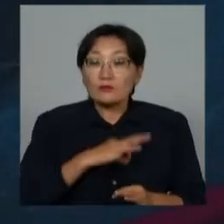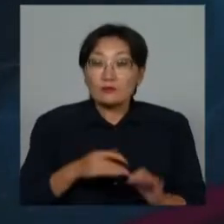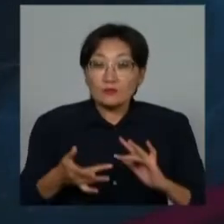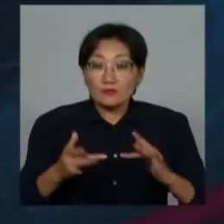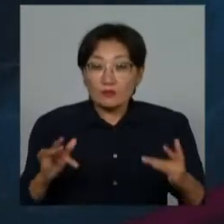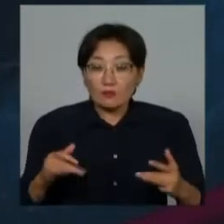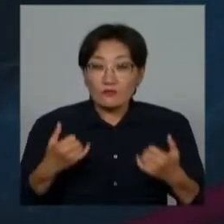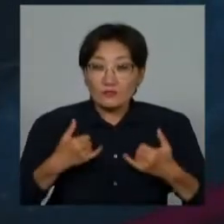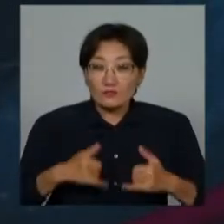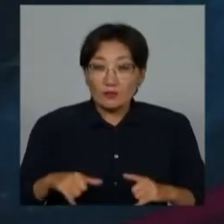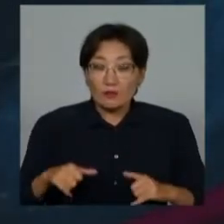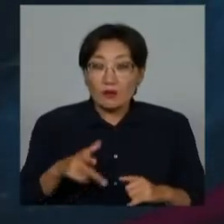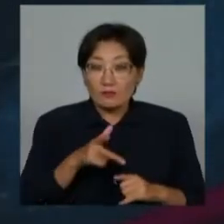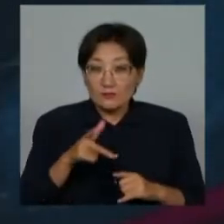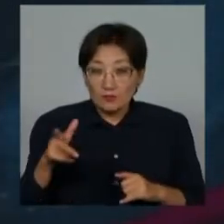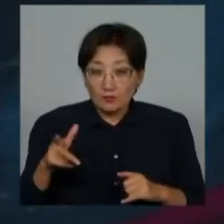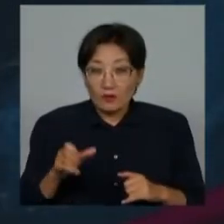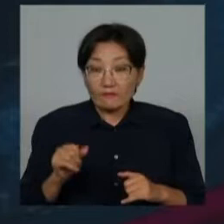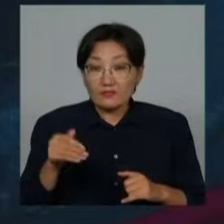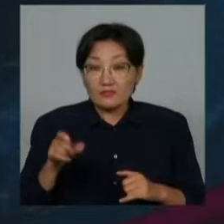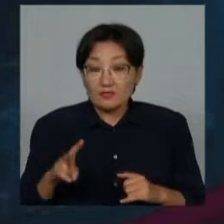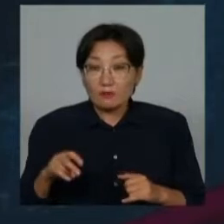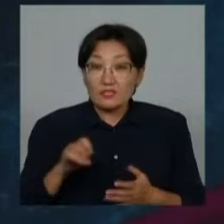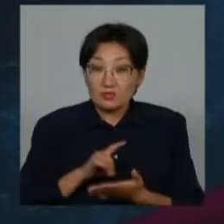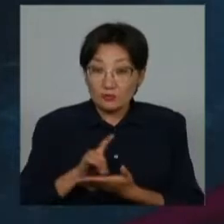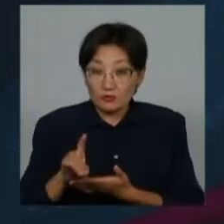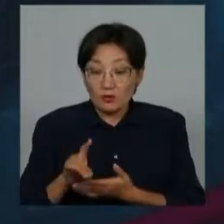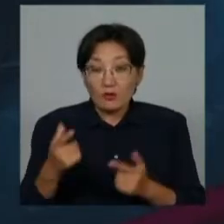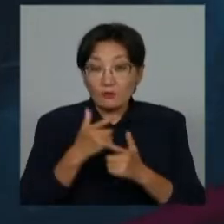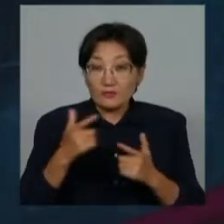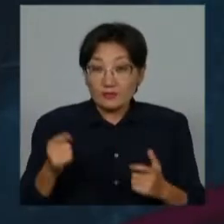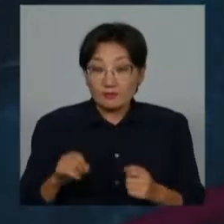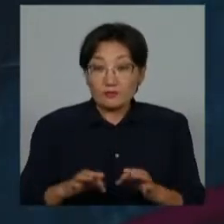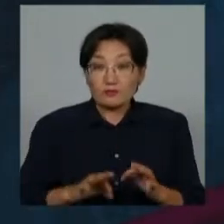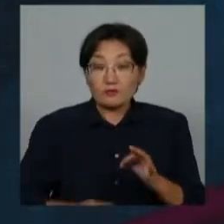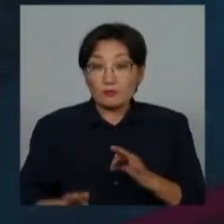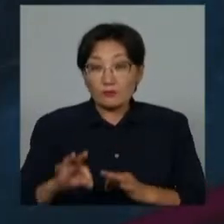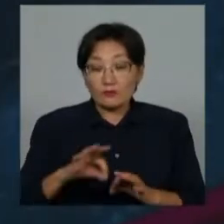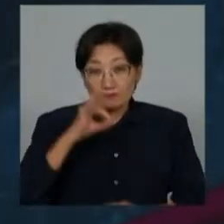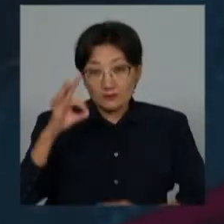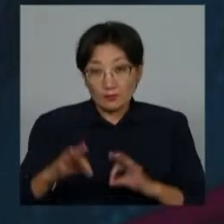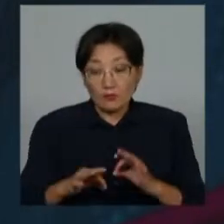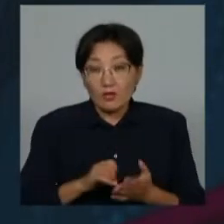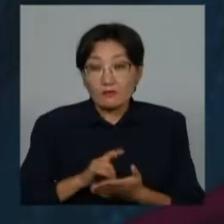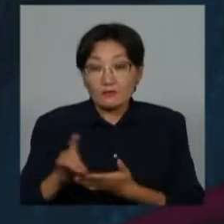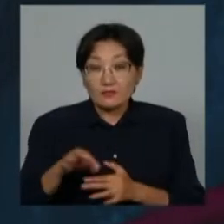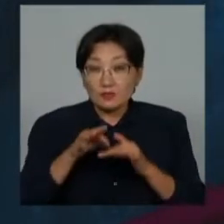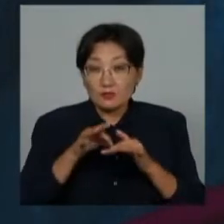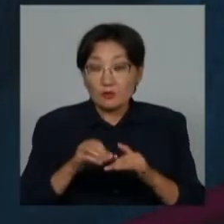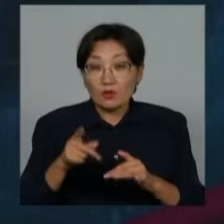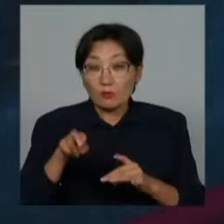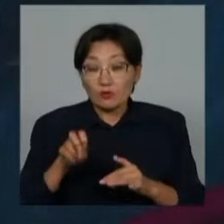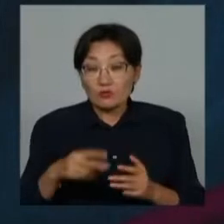соцсетей шокированы фотоснимками с афганцами в самолете. По информации западных СМИ, военный самолет США вывез из